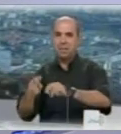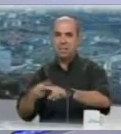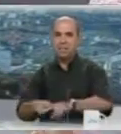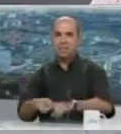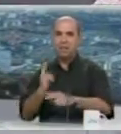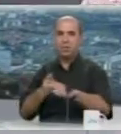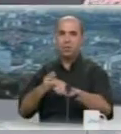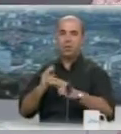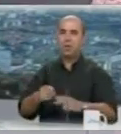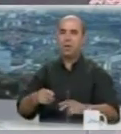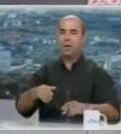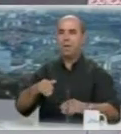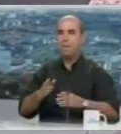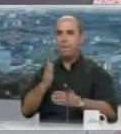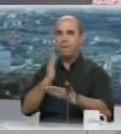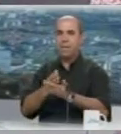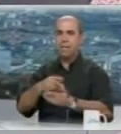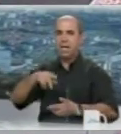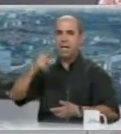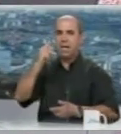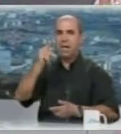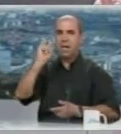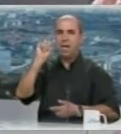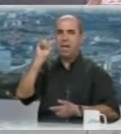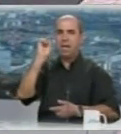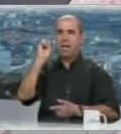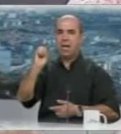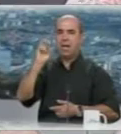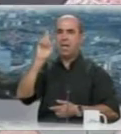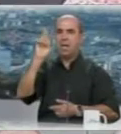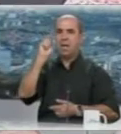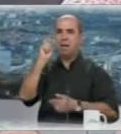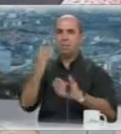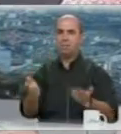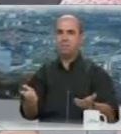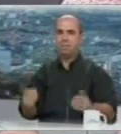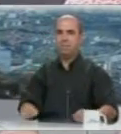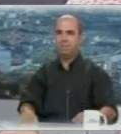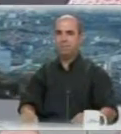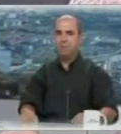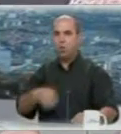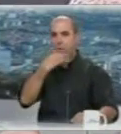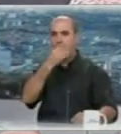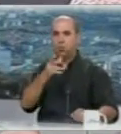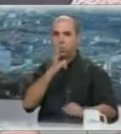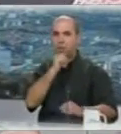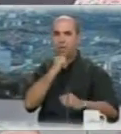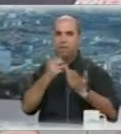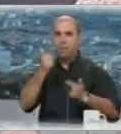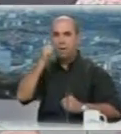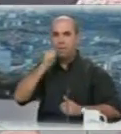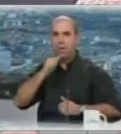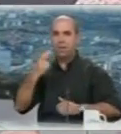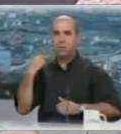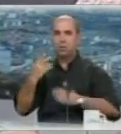باسمها، واحتفظ بالمخيلة الشعبية بالحكايات التي تروى عن هذه المرأة. وأيضا المنطقة كانت معروفة